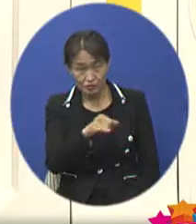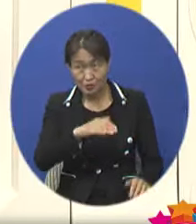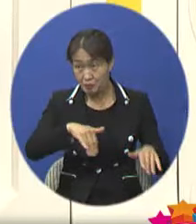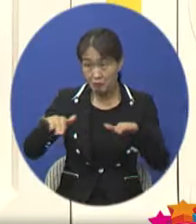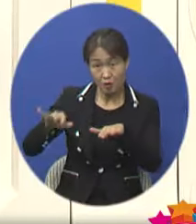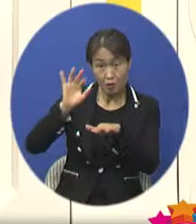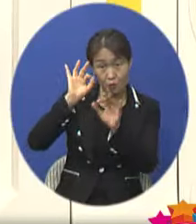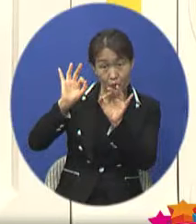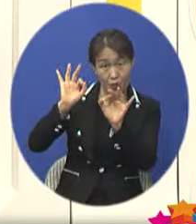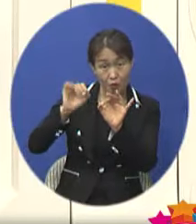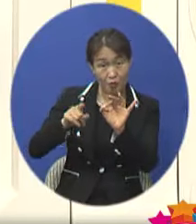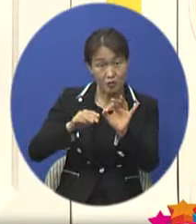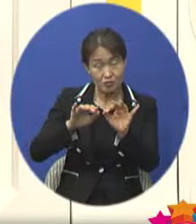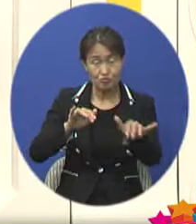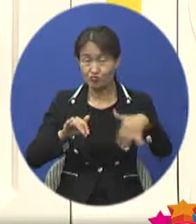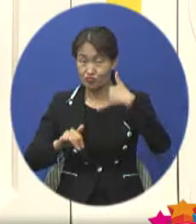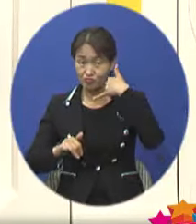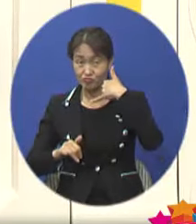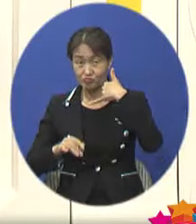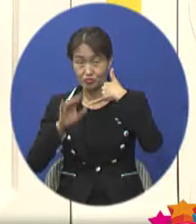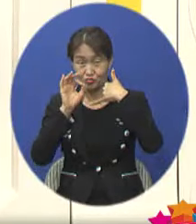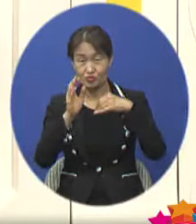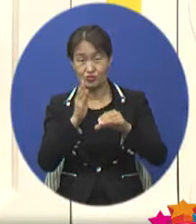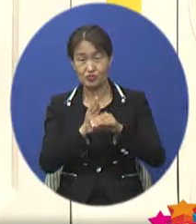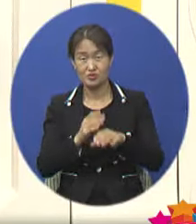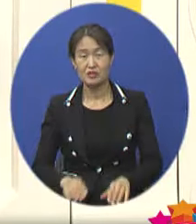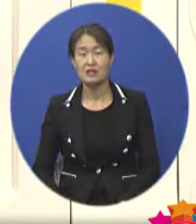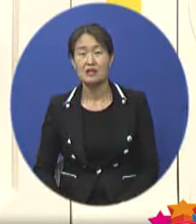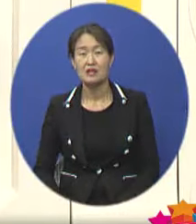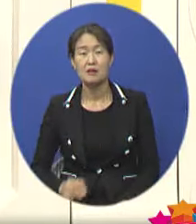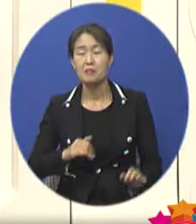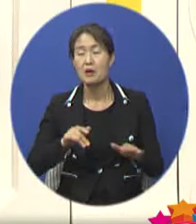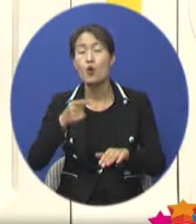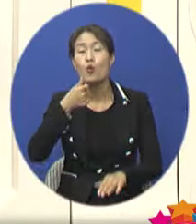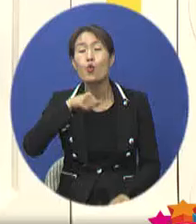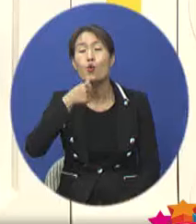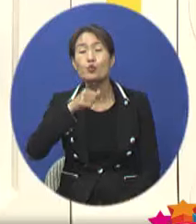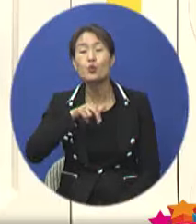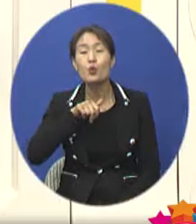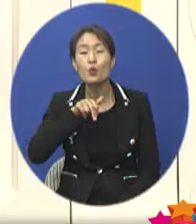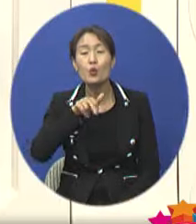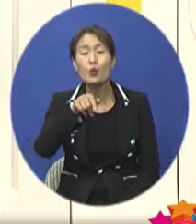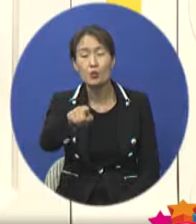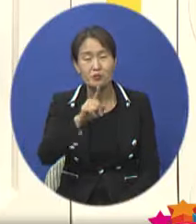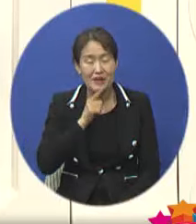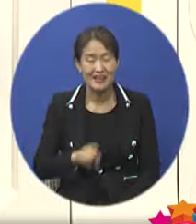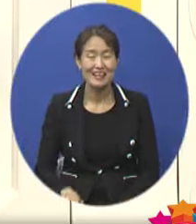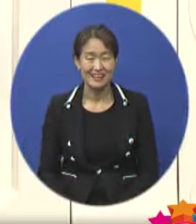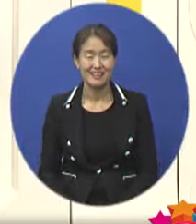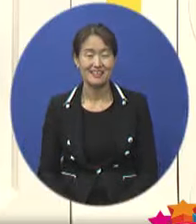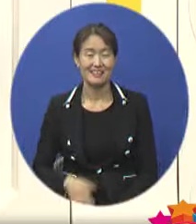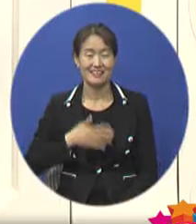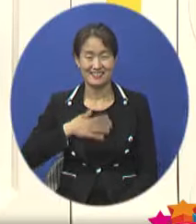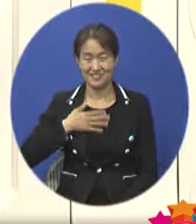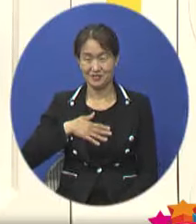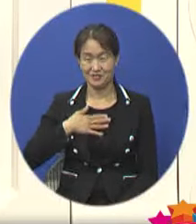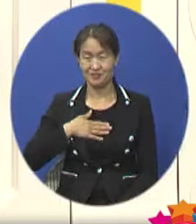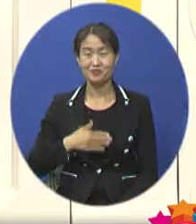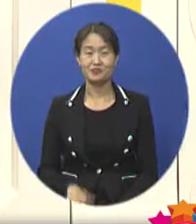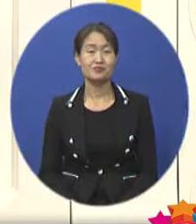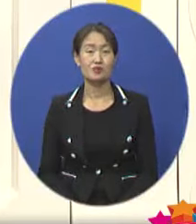바닷가 보이는 데서 전화 주신 거예요? 아니요, 바닷가 조금 저 한 5분 거리래요. 아, 조금 떨어져 있고. 네. 아, 예,